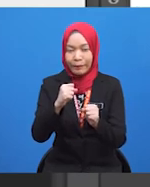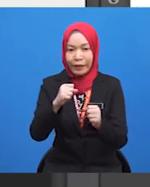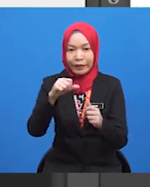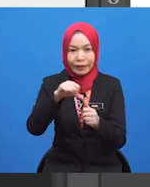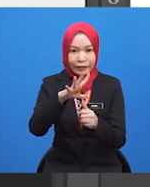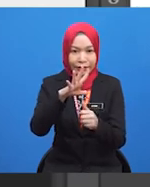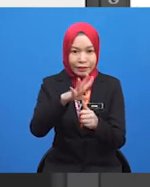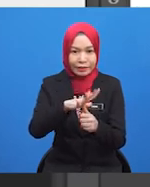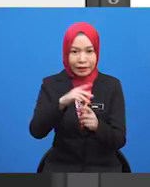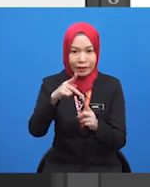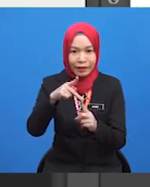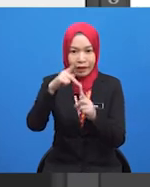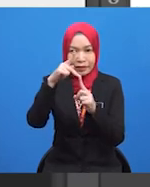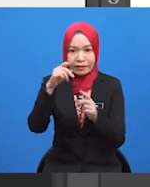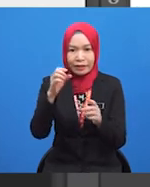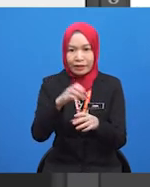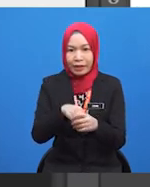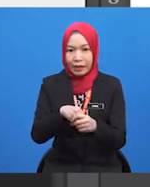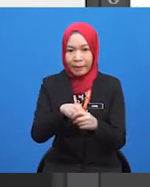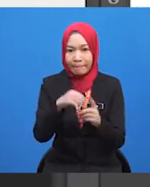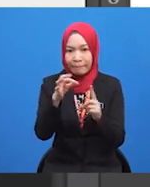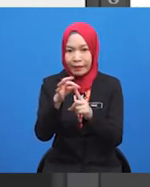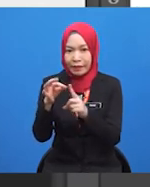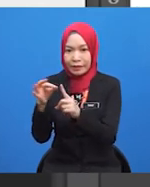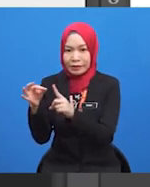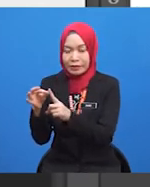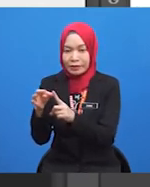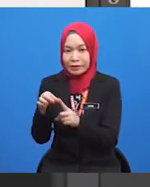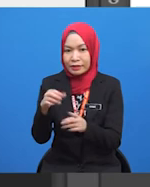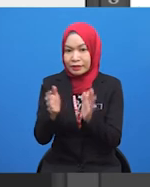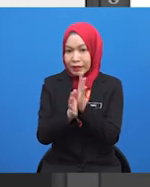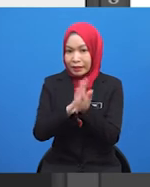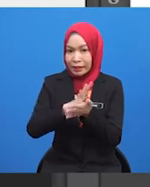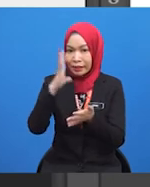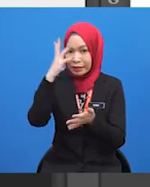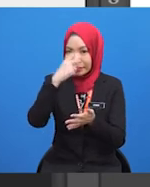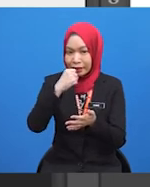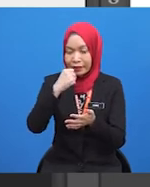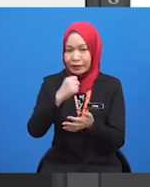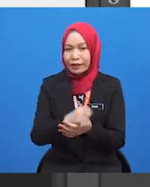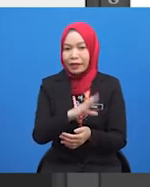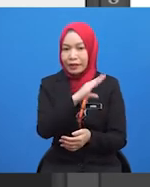teks supaya ia lebih menarik dan memberi impak kepada poster tersebut.